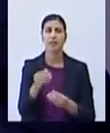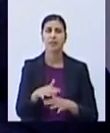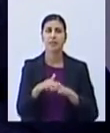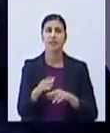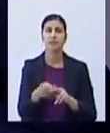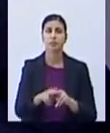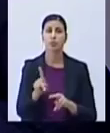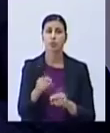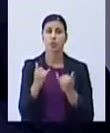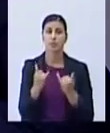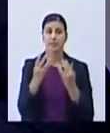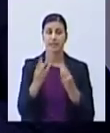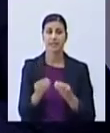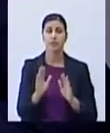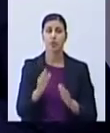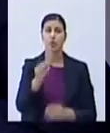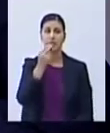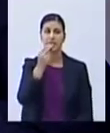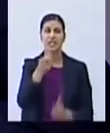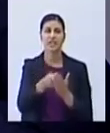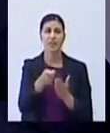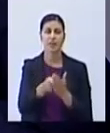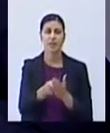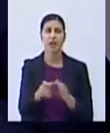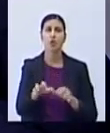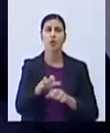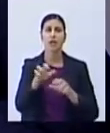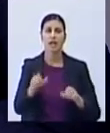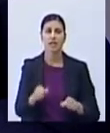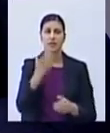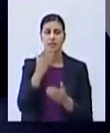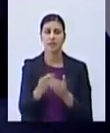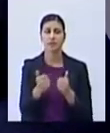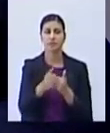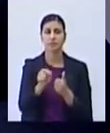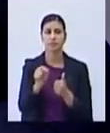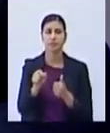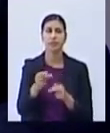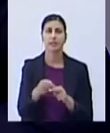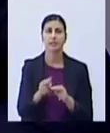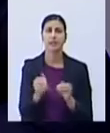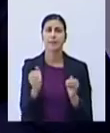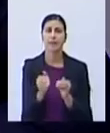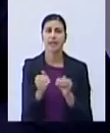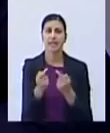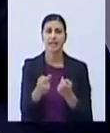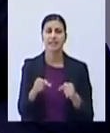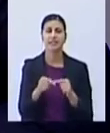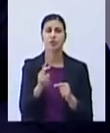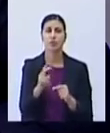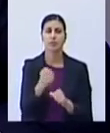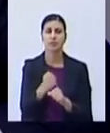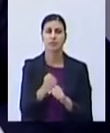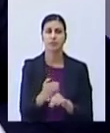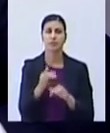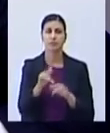იქიდან, იმიტომ რომ დღეს მარტო იკვებებიან ოლიგარქები და მათი გარემოცვა, ის პატარა წრე, რომელიც თვითონ შეკრეს და